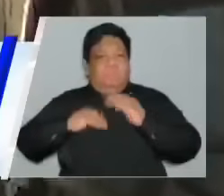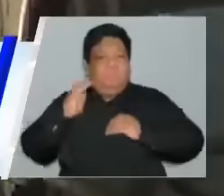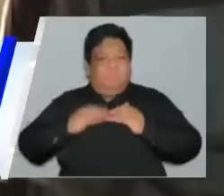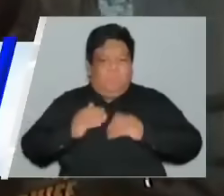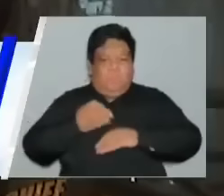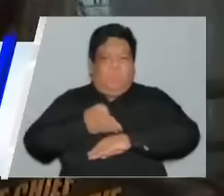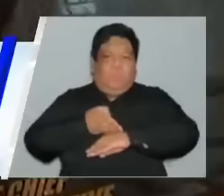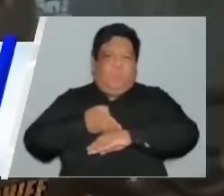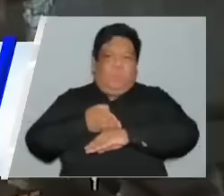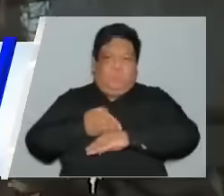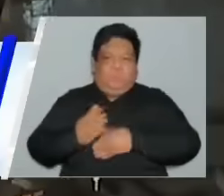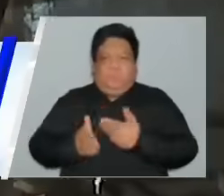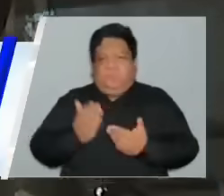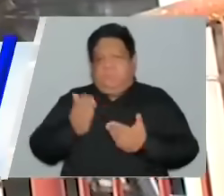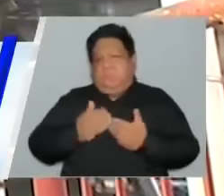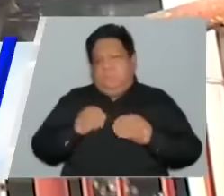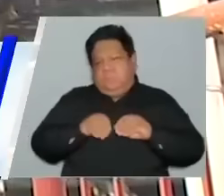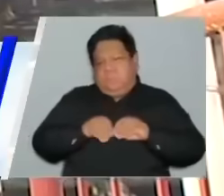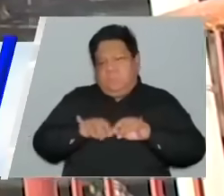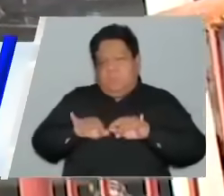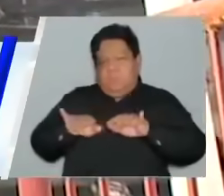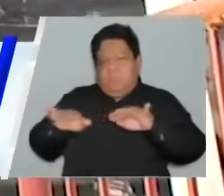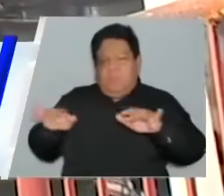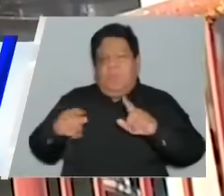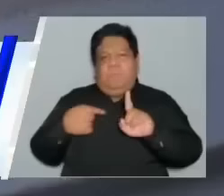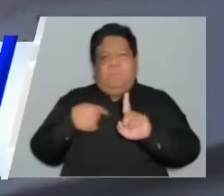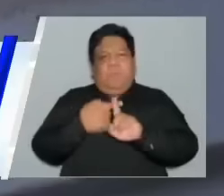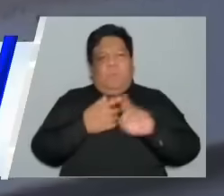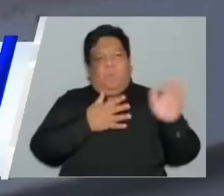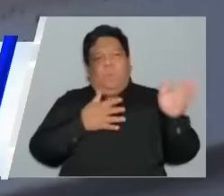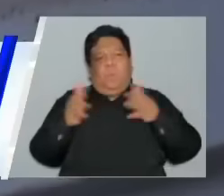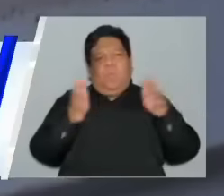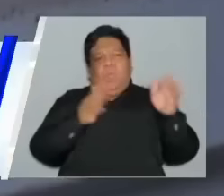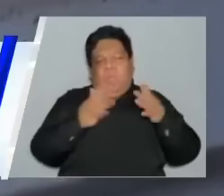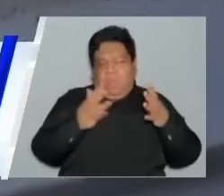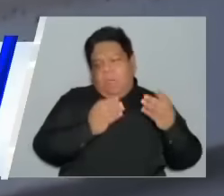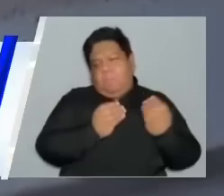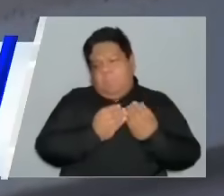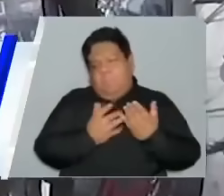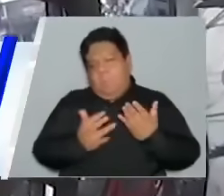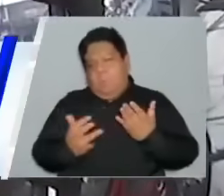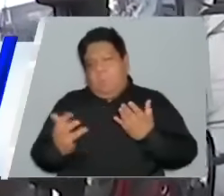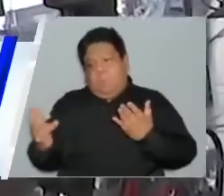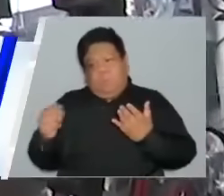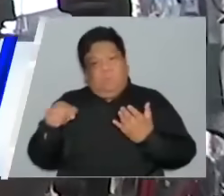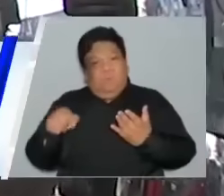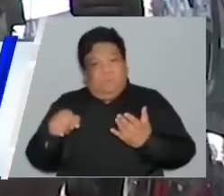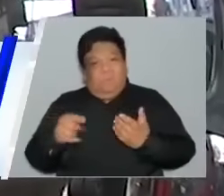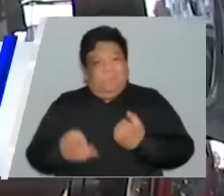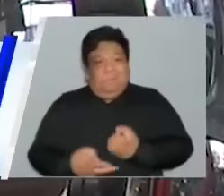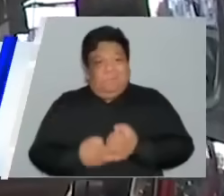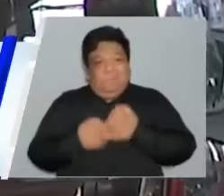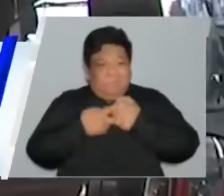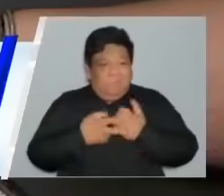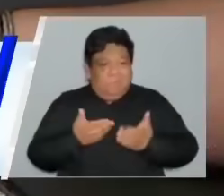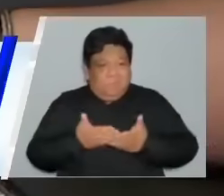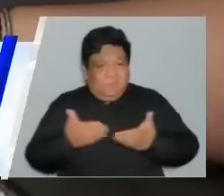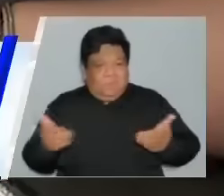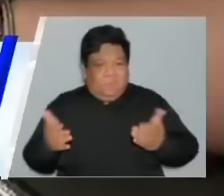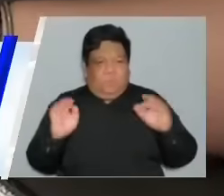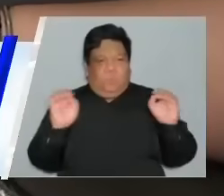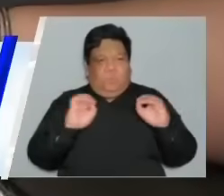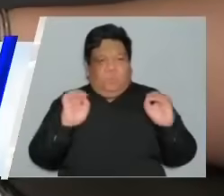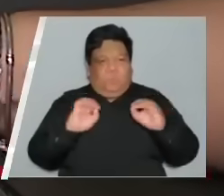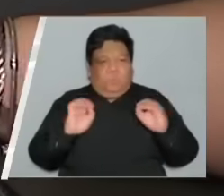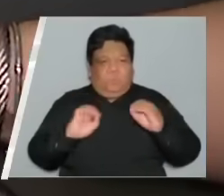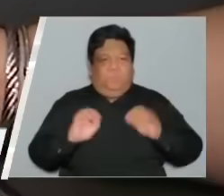May kalakasan din ang hangin kanina. Ilan sa mga nasunugan, halos walang naisalbang gamit sa bilis ng pangyayari. Narinig